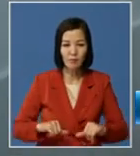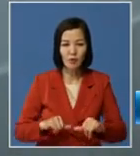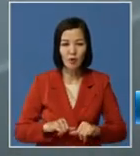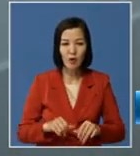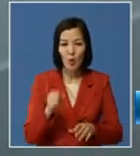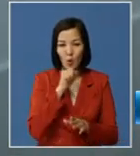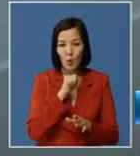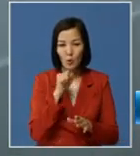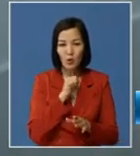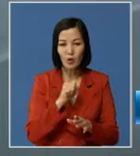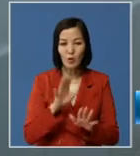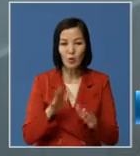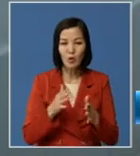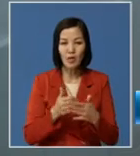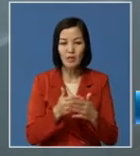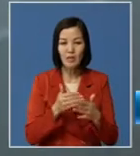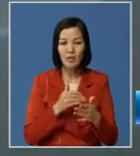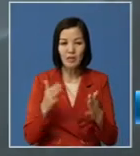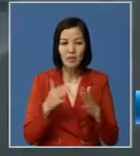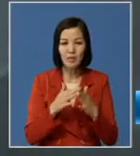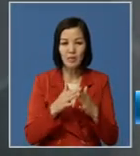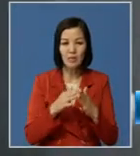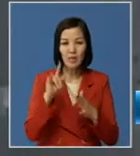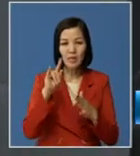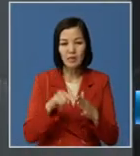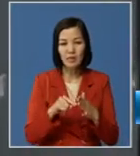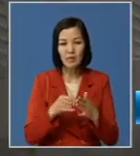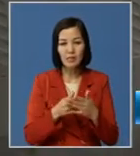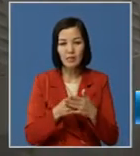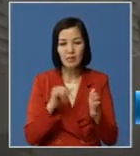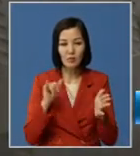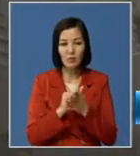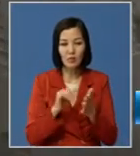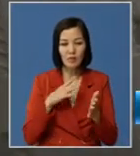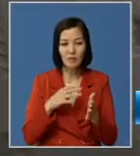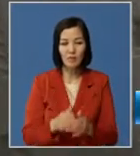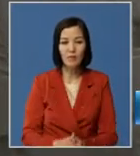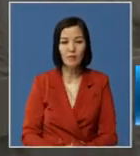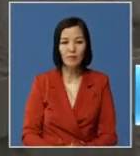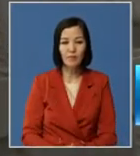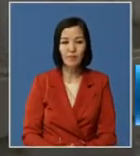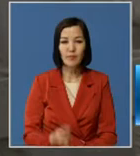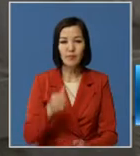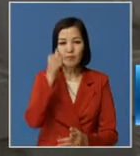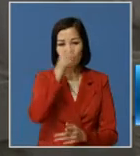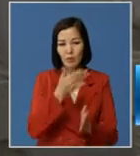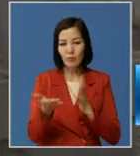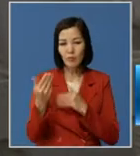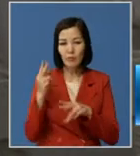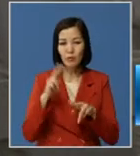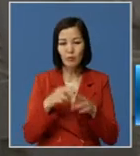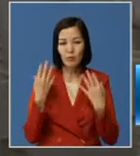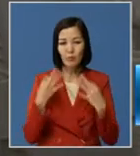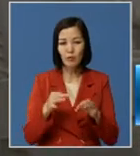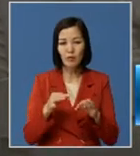ұры осы оқиғаның алдында зейнеткердің үйінің терезесін салып кетіпті. Бір жыл бұрын түрмеден босап шыққан соң